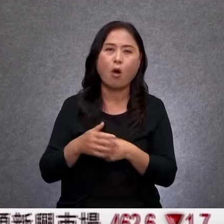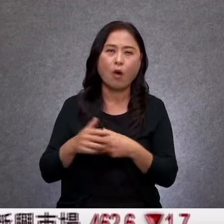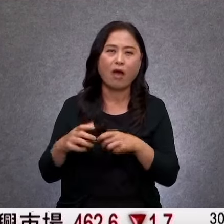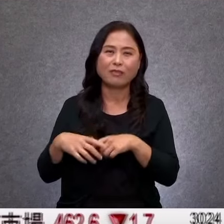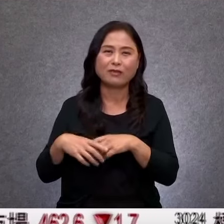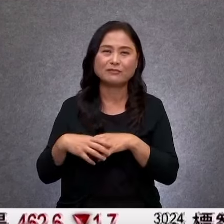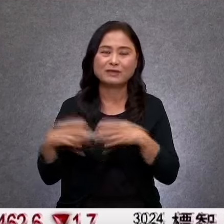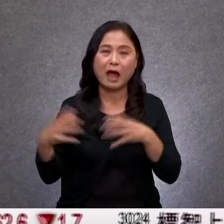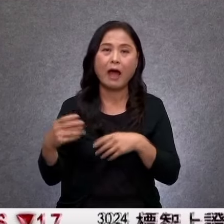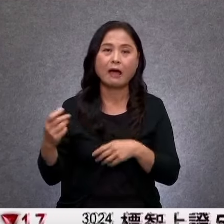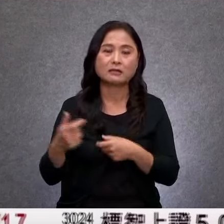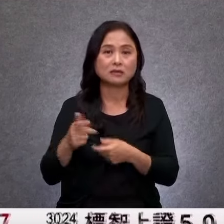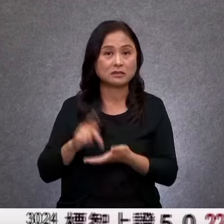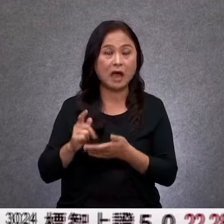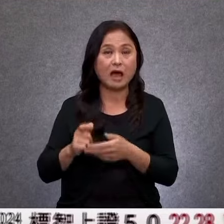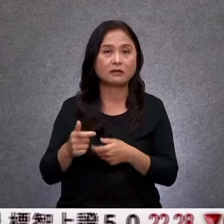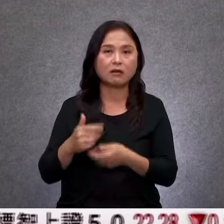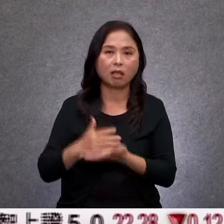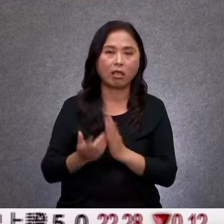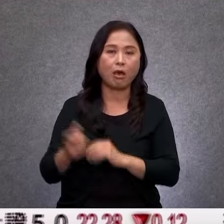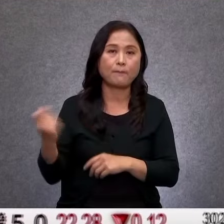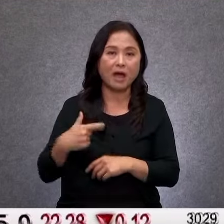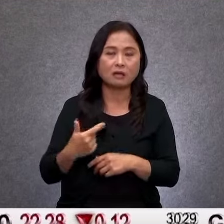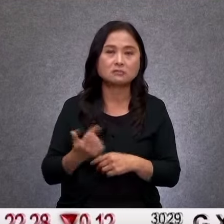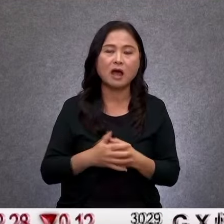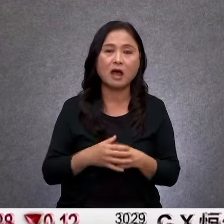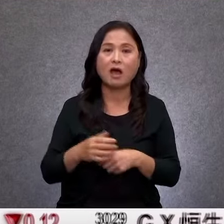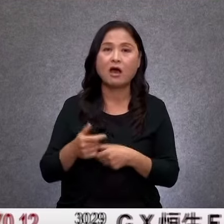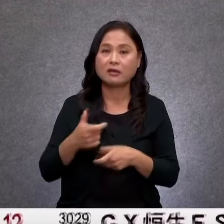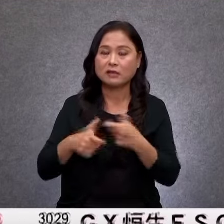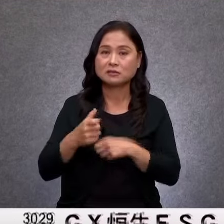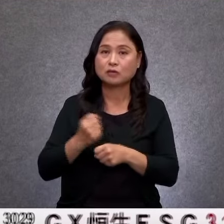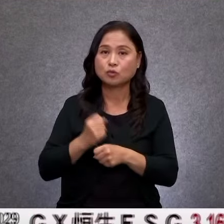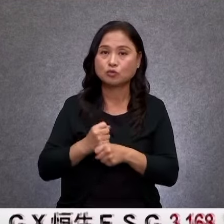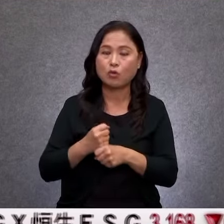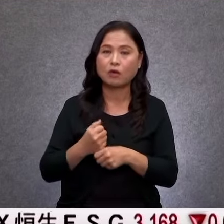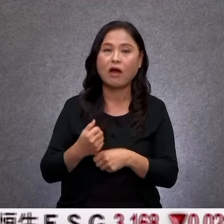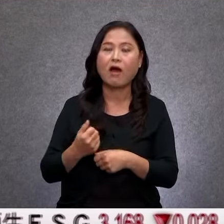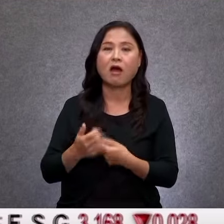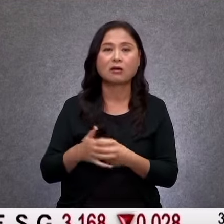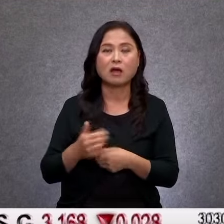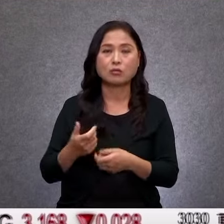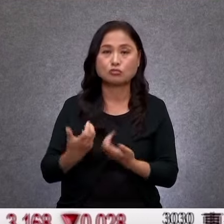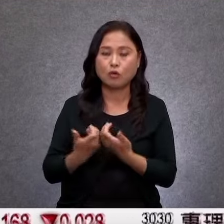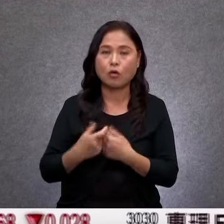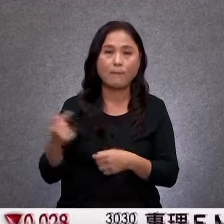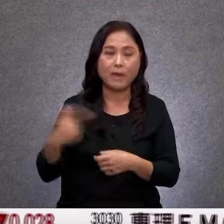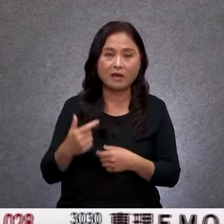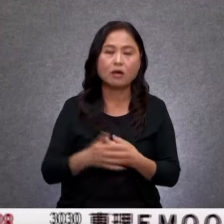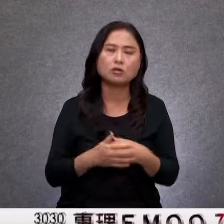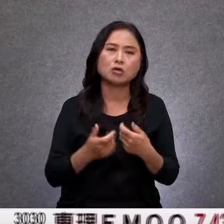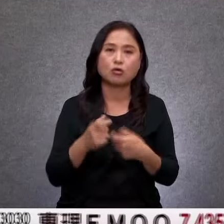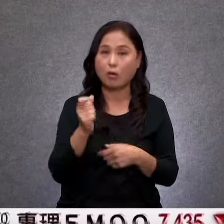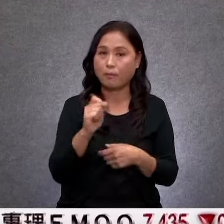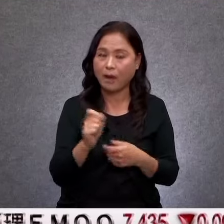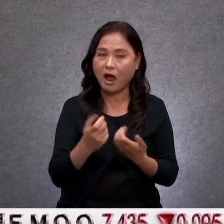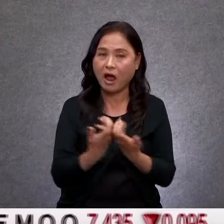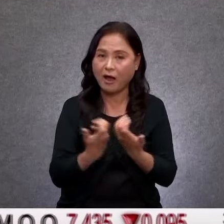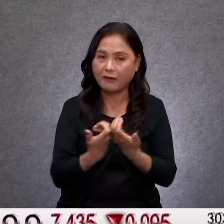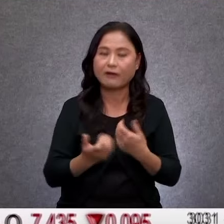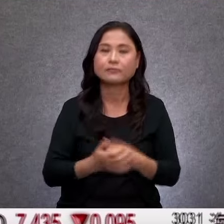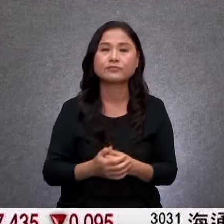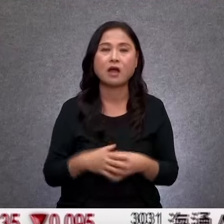嘅時候，佢雖然嘅規模比我大個債務，但佢個經濟嗰個生產總值可能都係比我大。咁